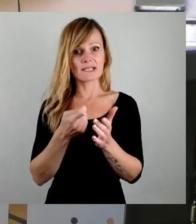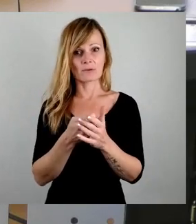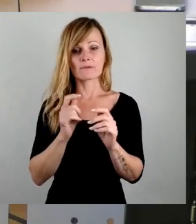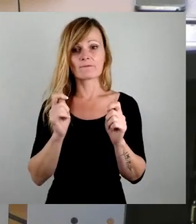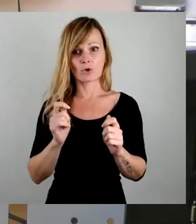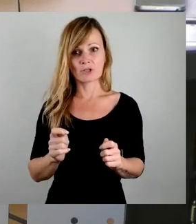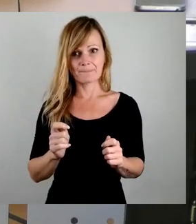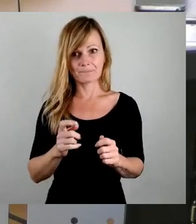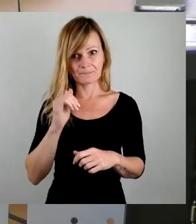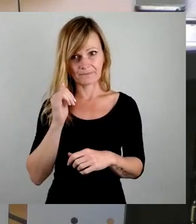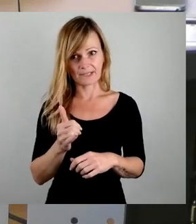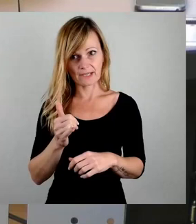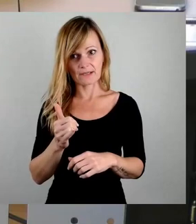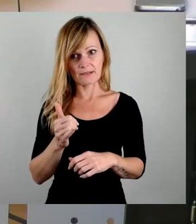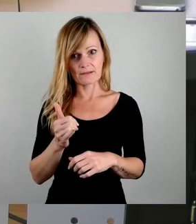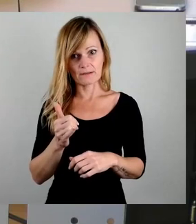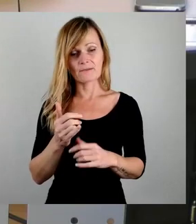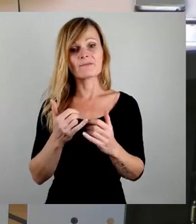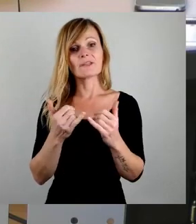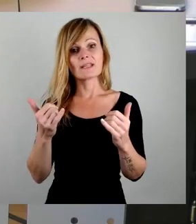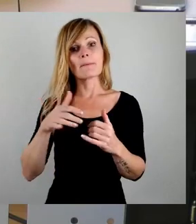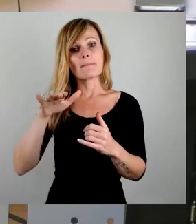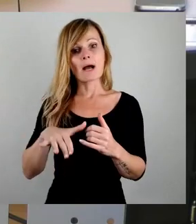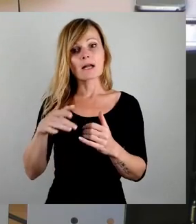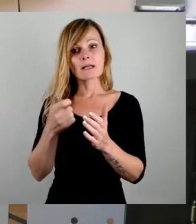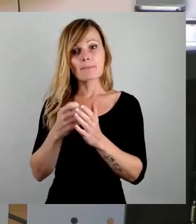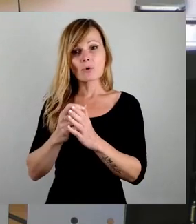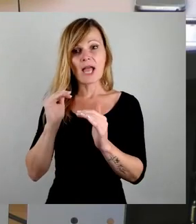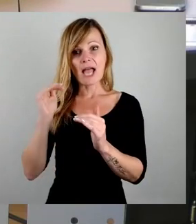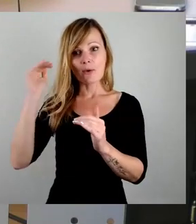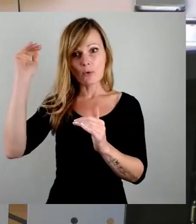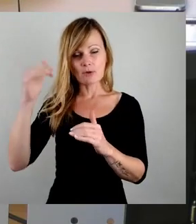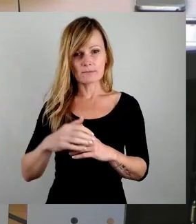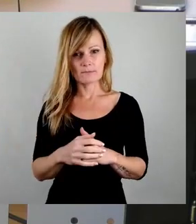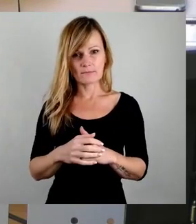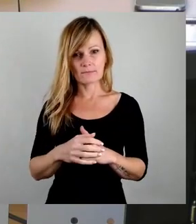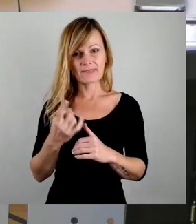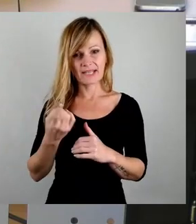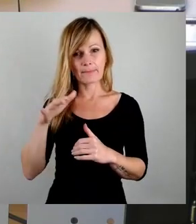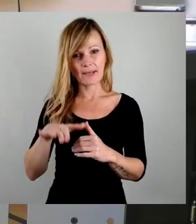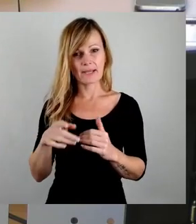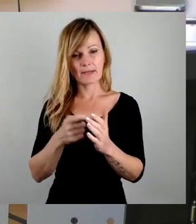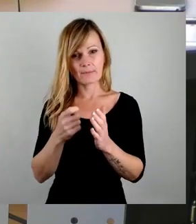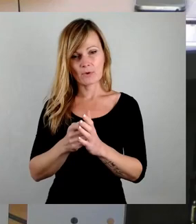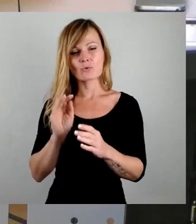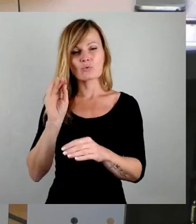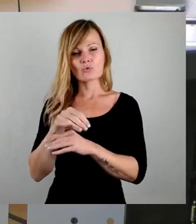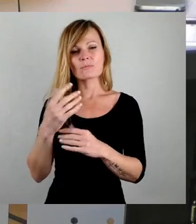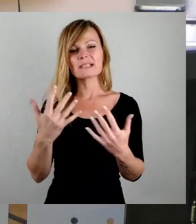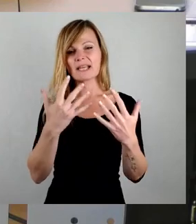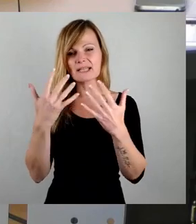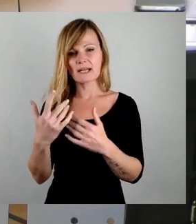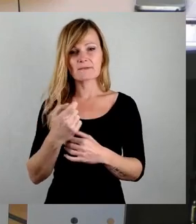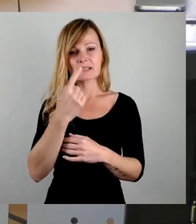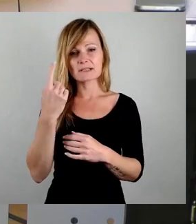werden die Parkgebühren erhöht. Diese Parkgebühren, die über Jahrzehnte nicht erhöht worden sind, nicht einmal, während gleichzeitig